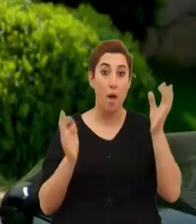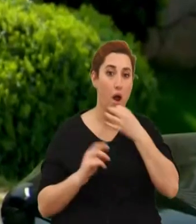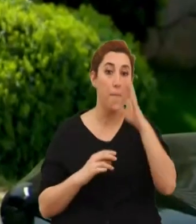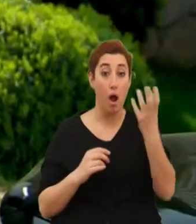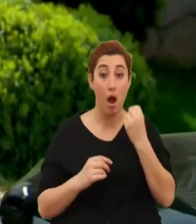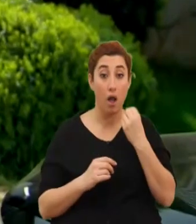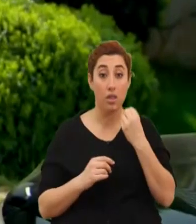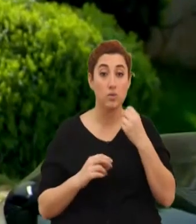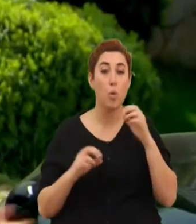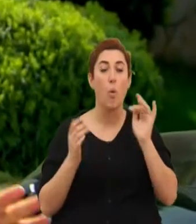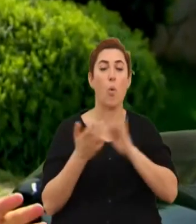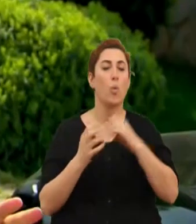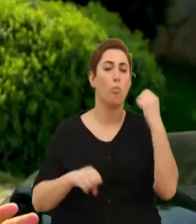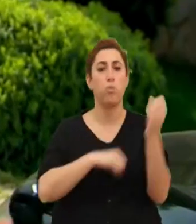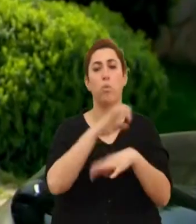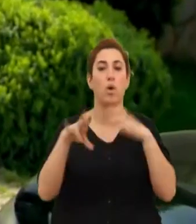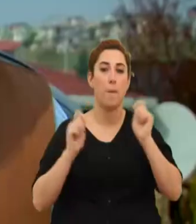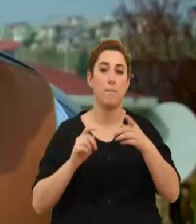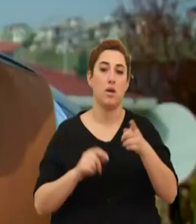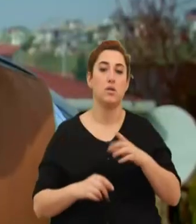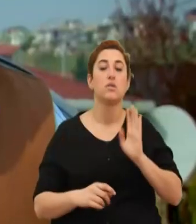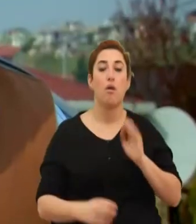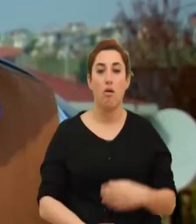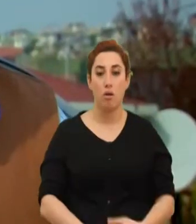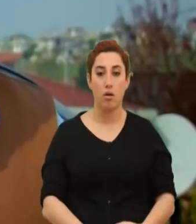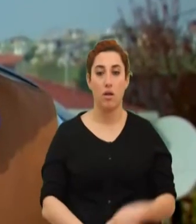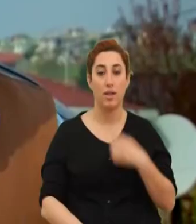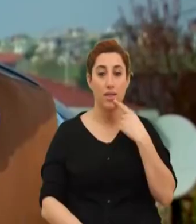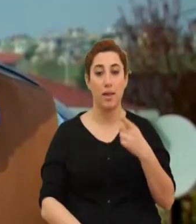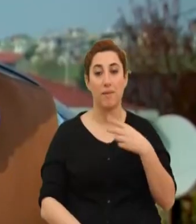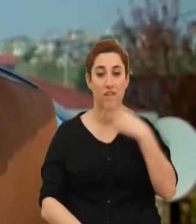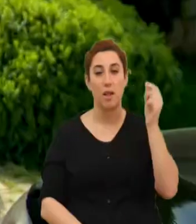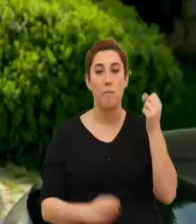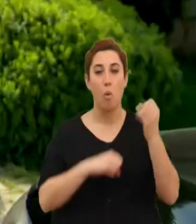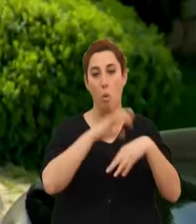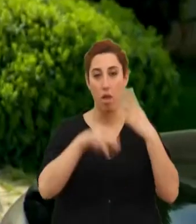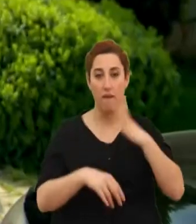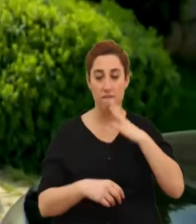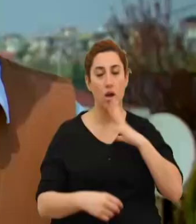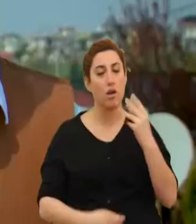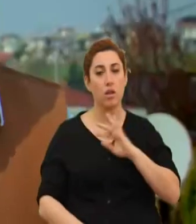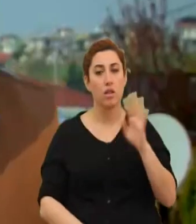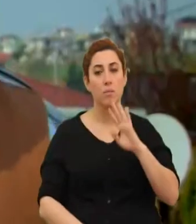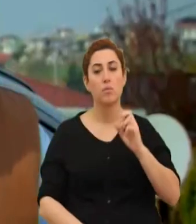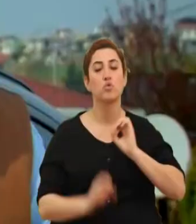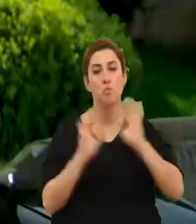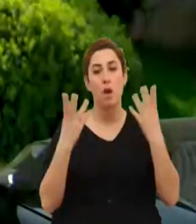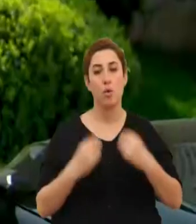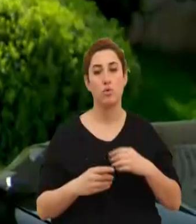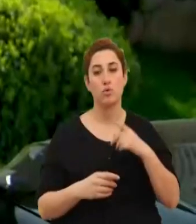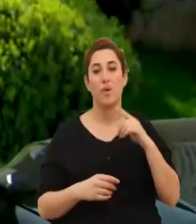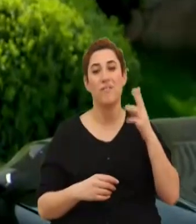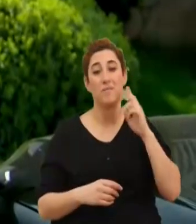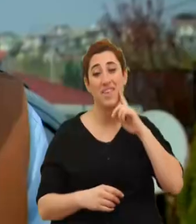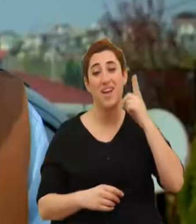haber alırsanız ortalığı mahvedersiniz. Ha, demek villada bazı olaylar dönüyor ha? İyi tamam, süper olsun.